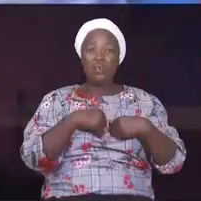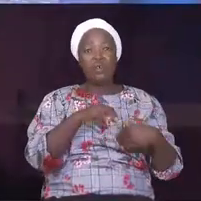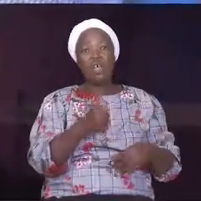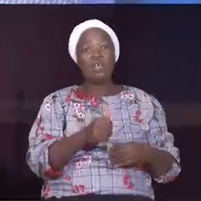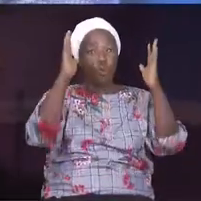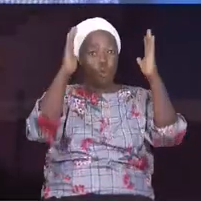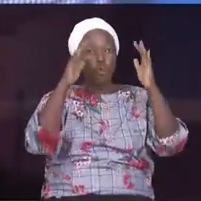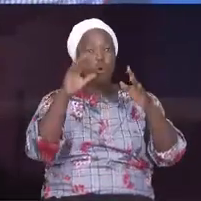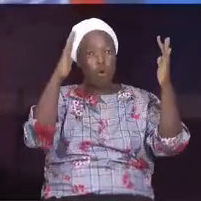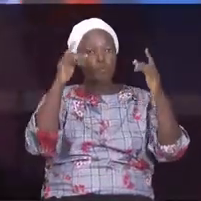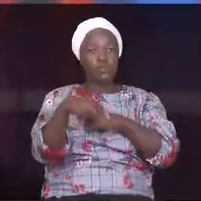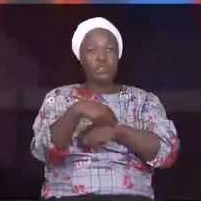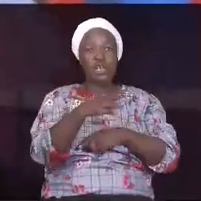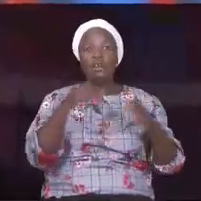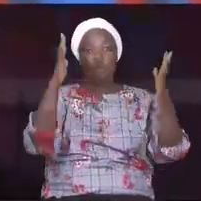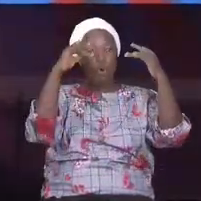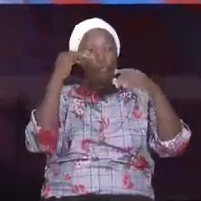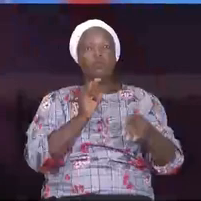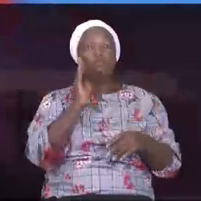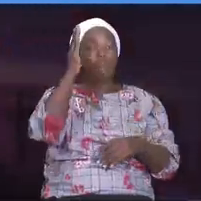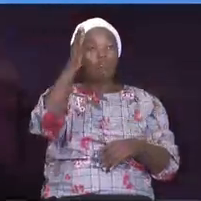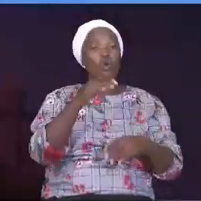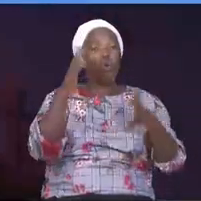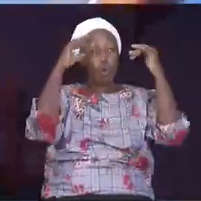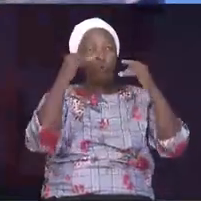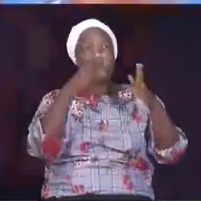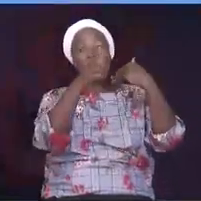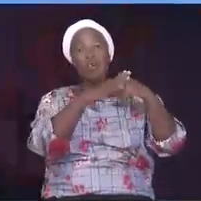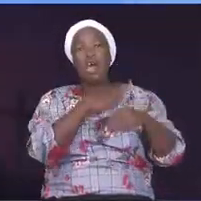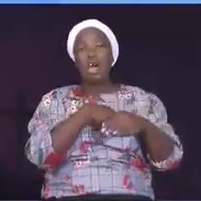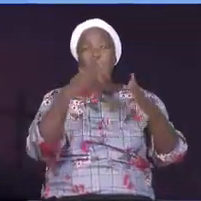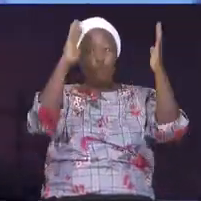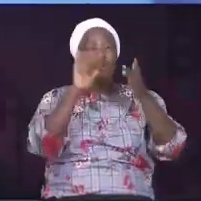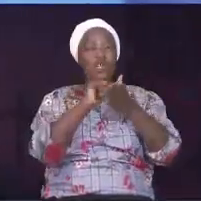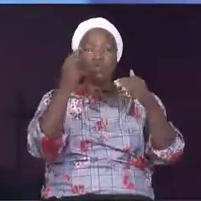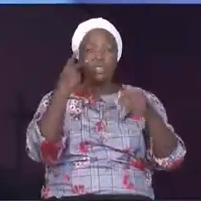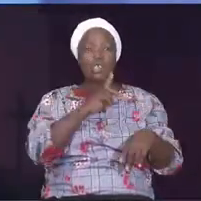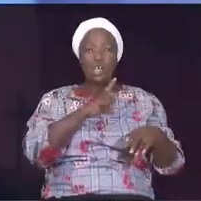si quelqu'un a l'espoir, l'espérance de l'avenir,